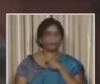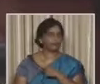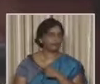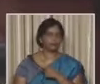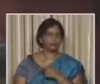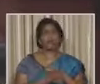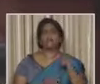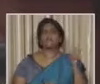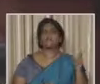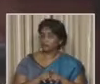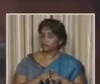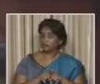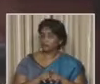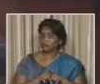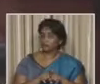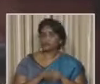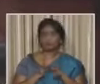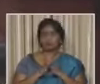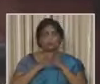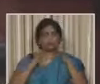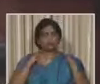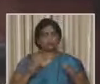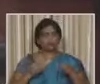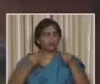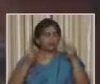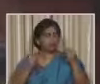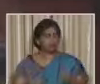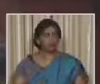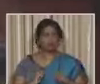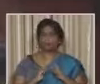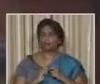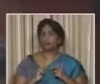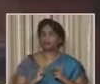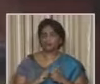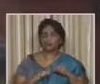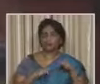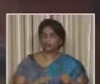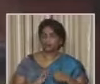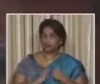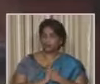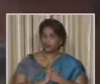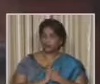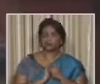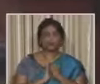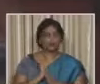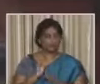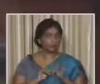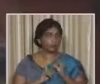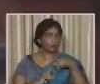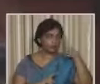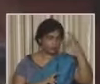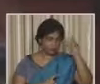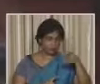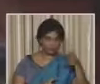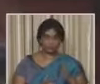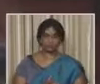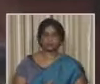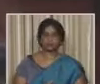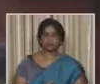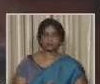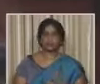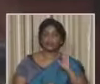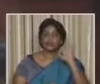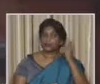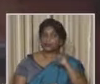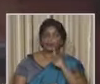சுட்டப்பட்டுள்ளது. அது வழக்கு தீர்ப்பில் குறிப்பிடப்பட்டிருக்கிறது. அதை போலவே பாரிய ஒரு அராஜக நிலை உருவாக்கப்பட்டிருக்கிறது. கௌரவ பாராளுமன்ற